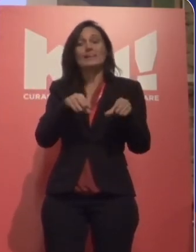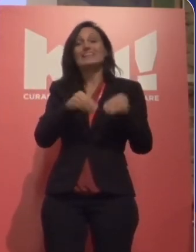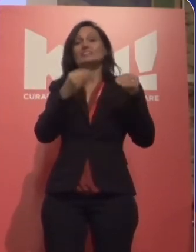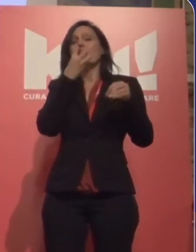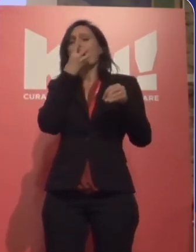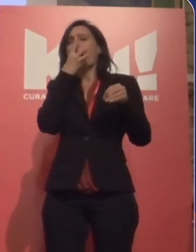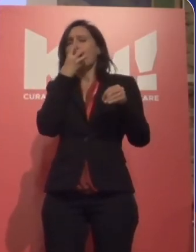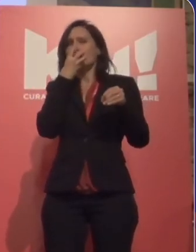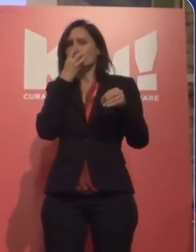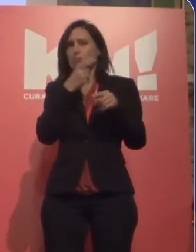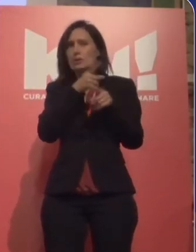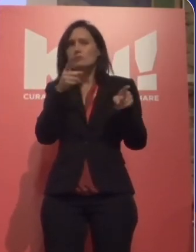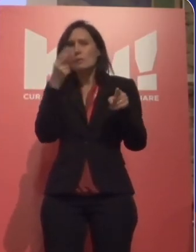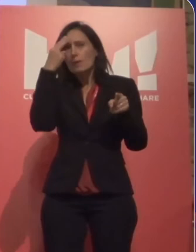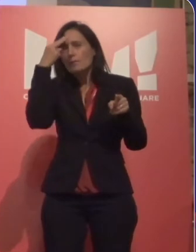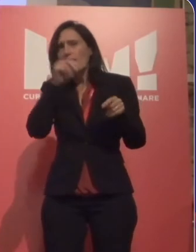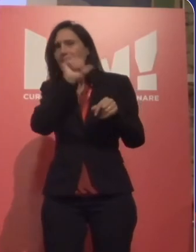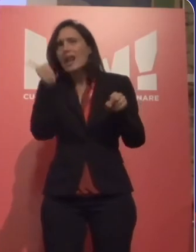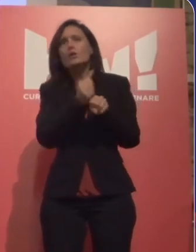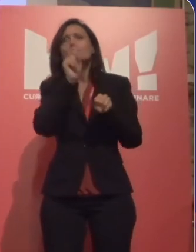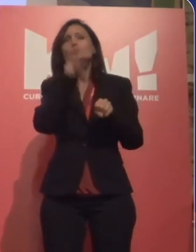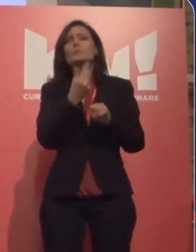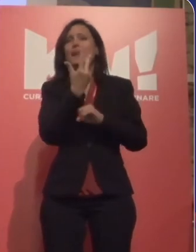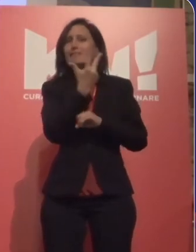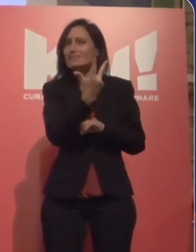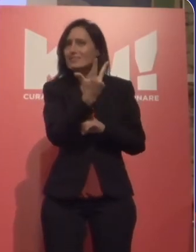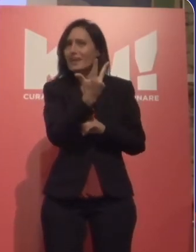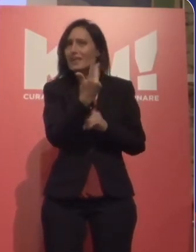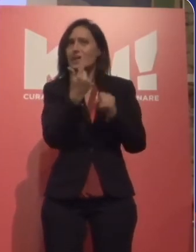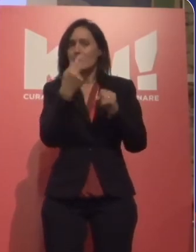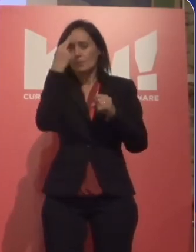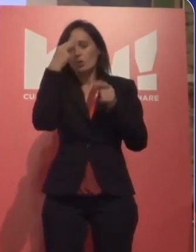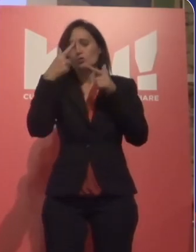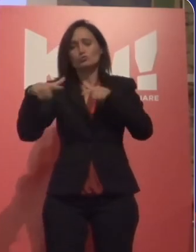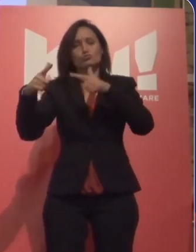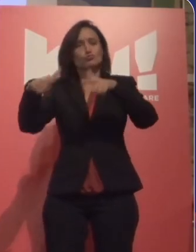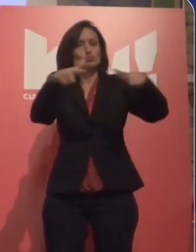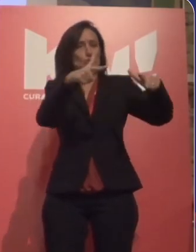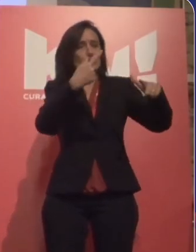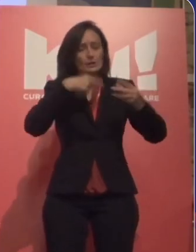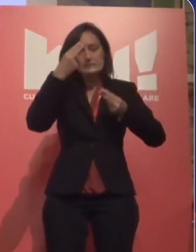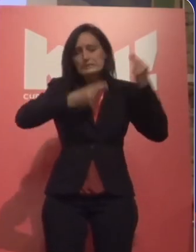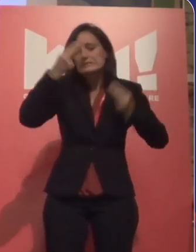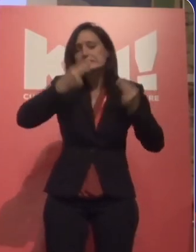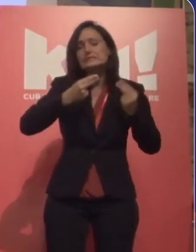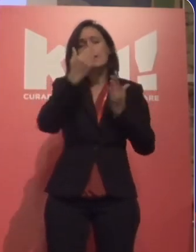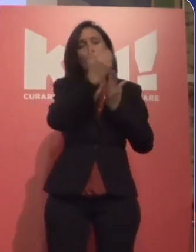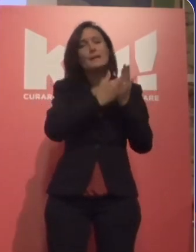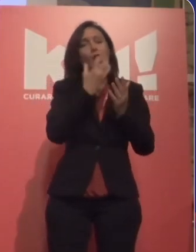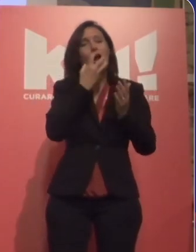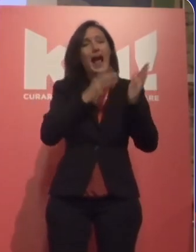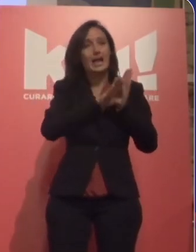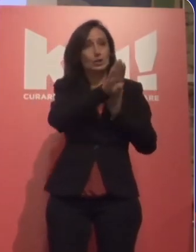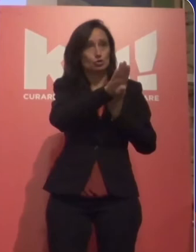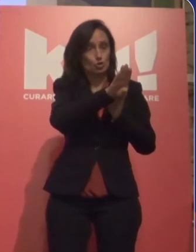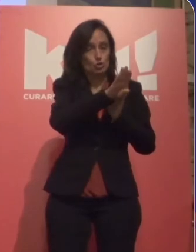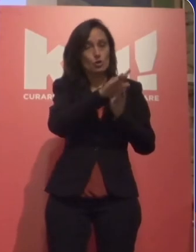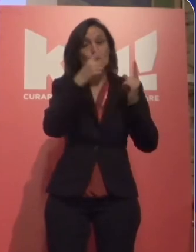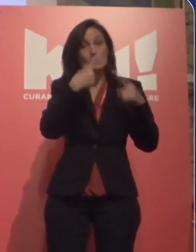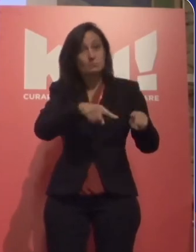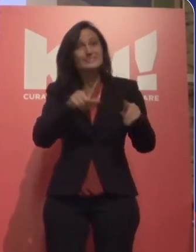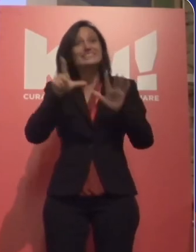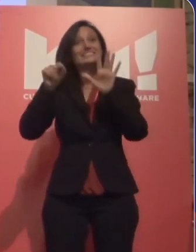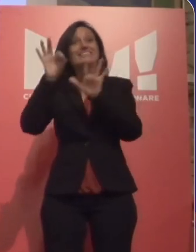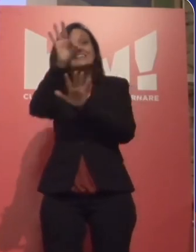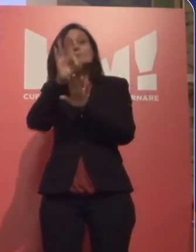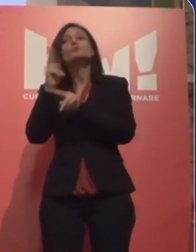non so se ve lo ricordate nelle città poi facemmo i piani caldo il 70 per cento dei morti fu costituito da